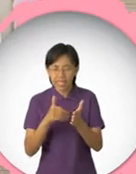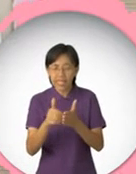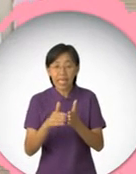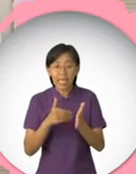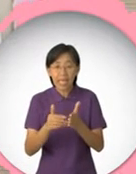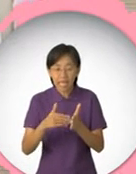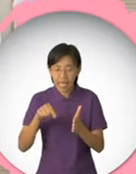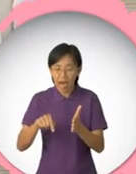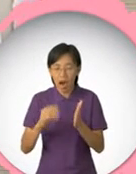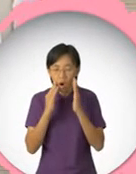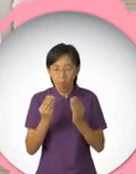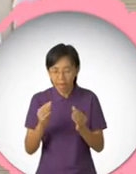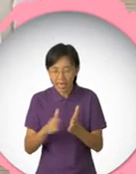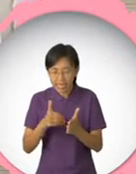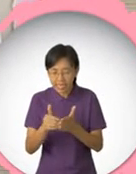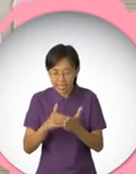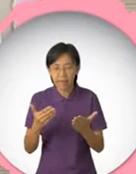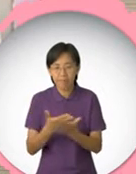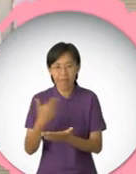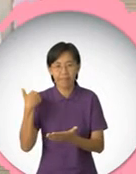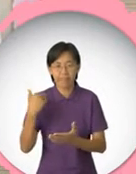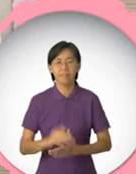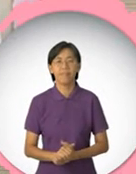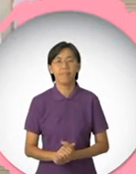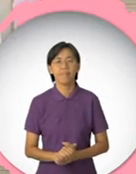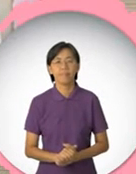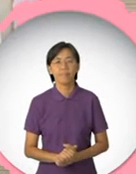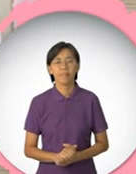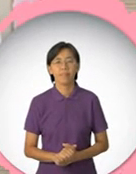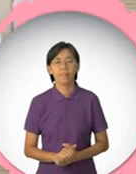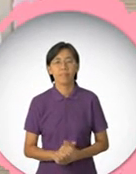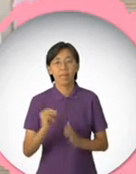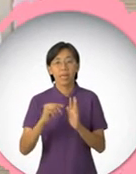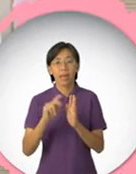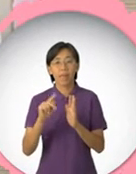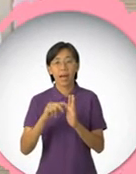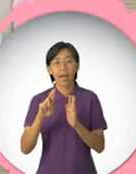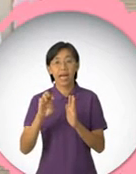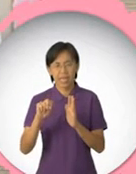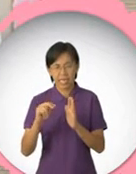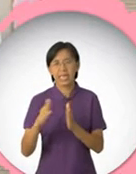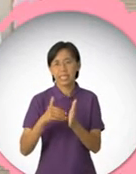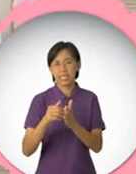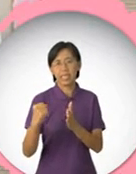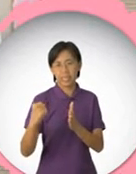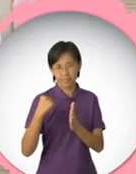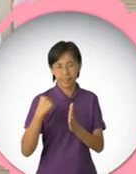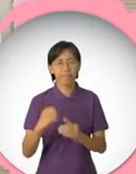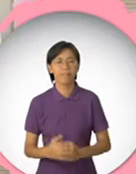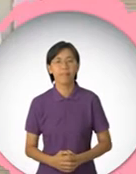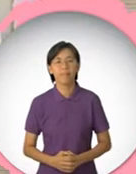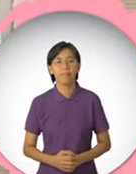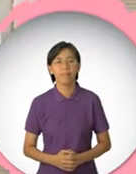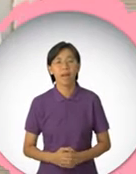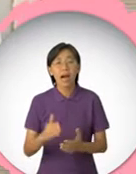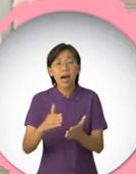ก้อนแป้งแค่นั้นเองนะคะ ถ้าเกิดใช้เนยสดหรือมาการีนก็สีเข้มขึ้น ใช่สีมันก็จะเข้มมากขึ้น เน